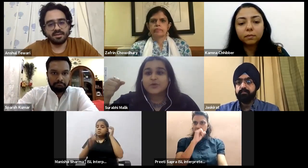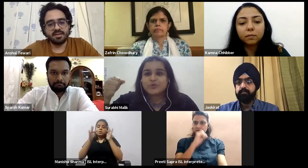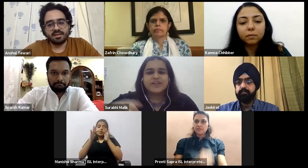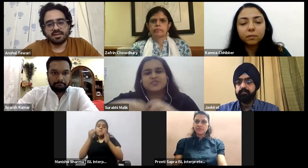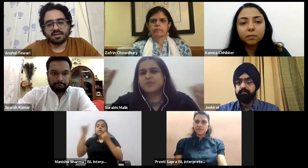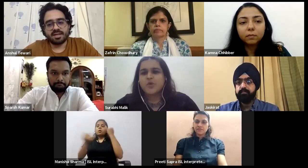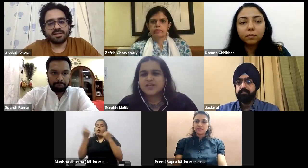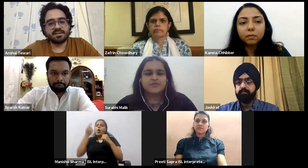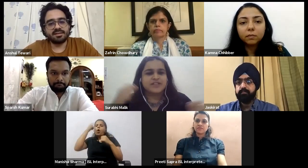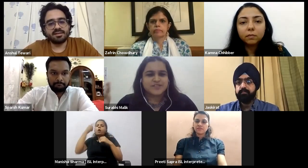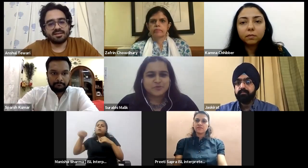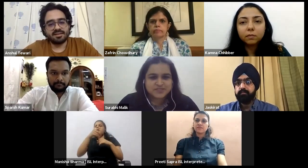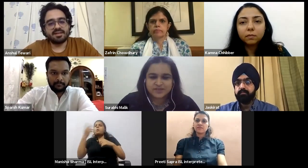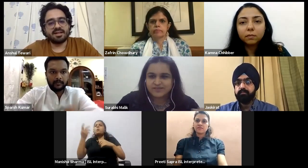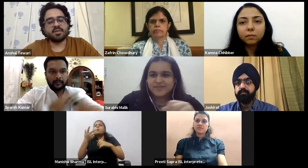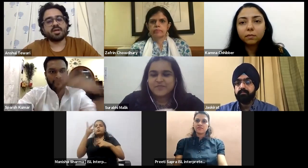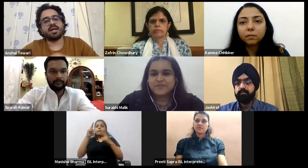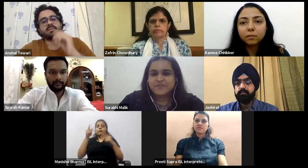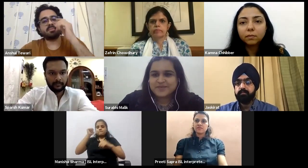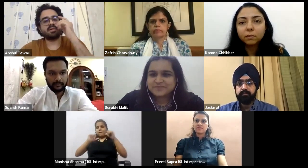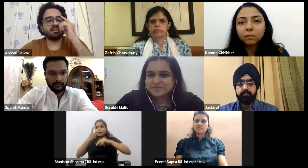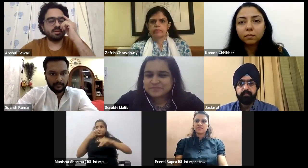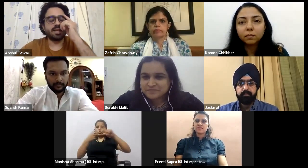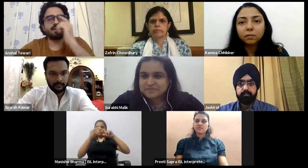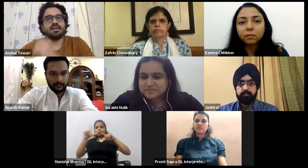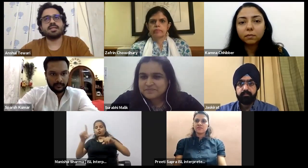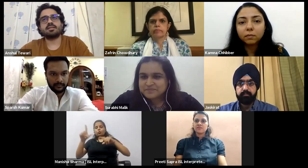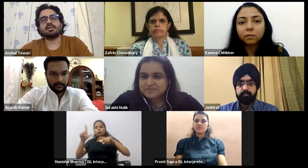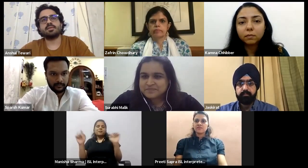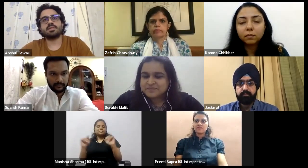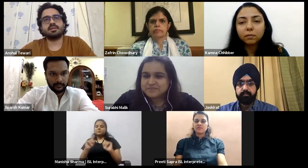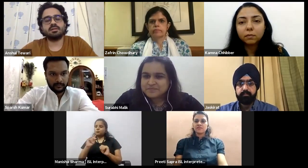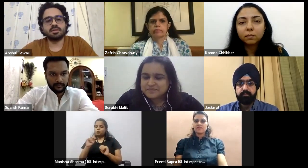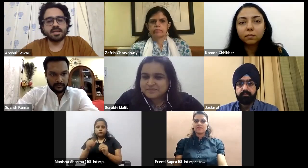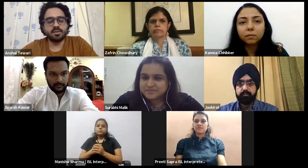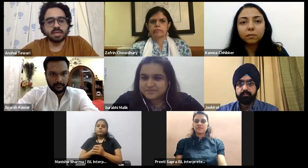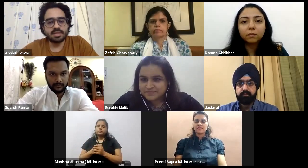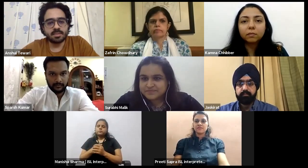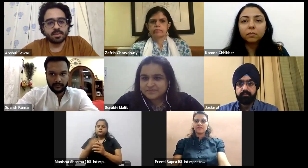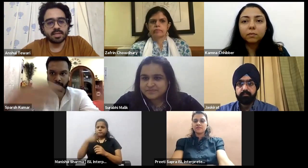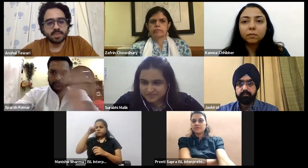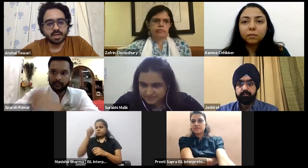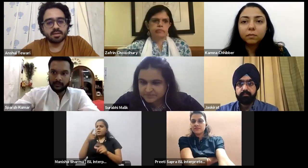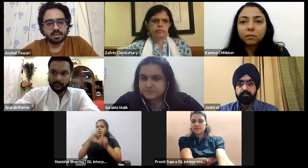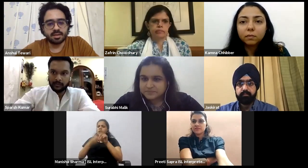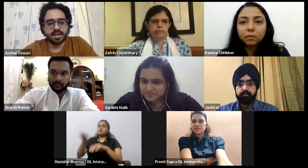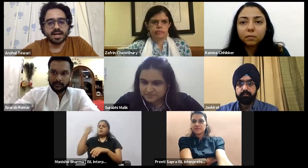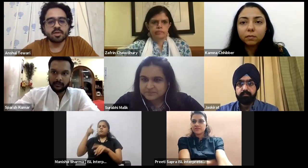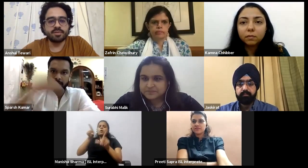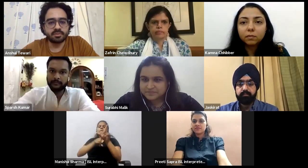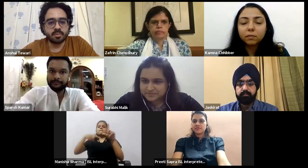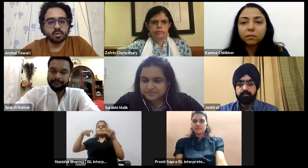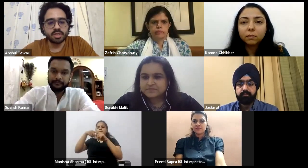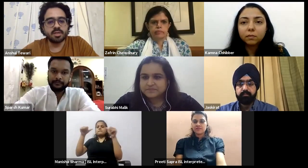just about a toolkit जिसमें बहुत सारे fancy tools हैं. I remember at last year there was at the Youth Keva Summit, we had a speaker, an